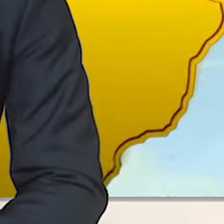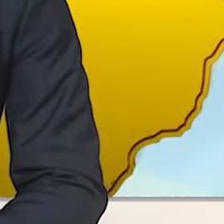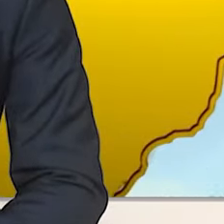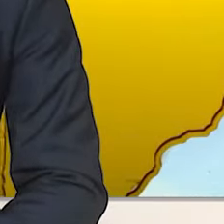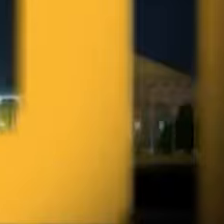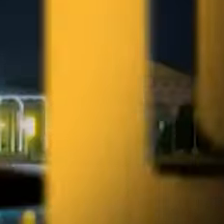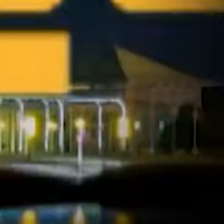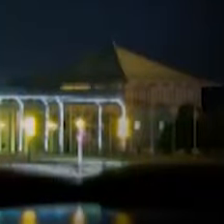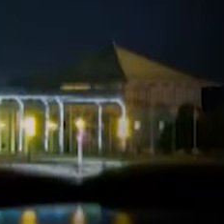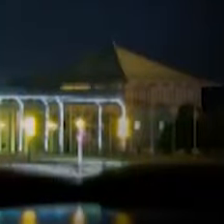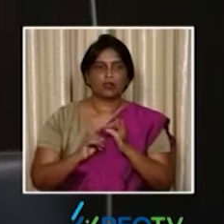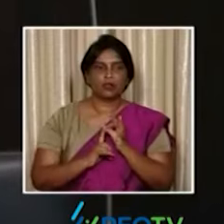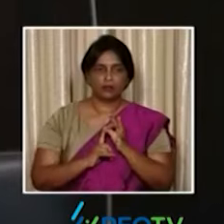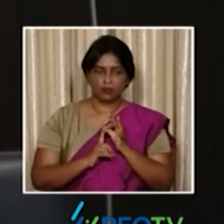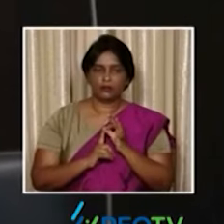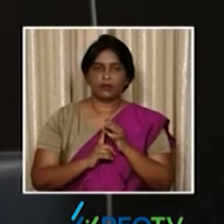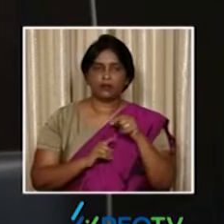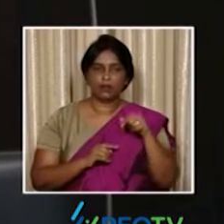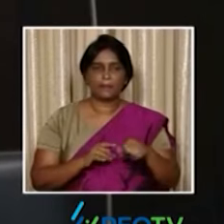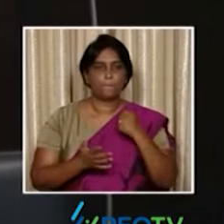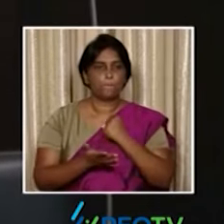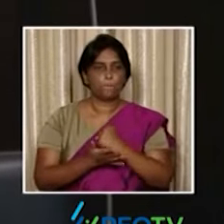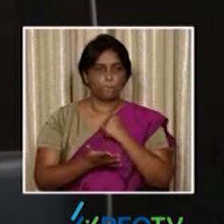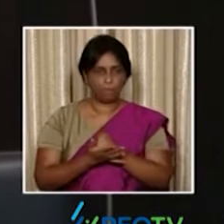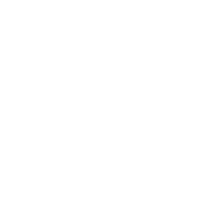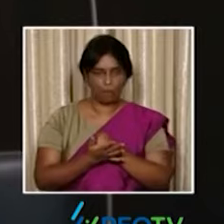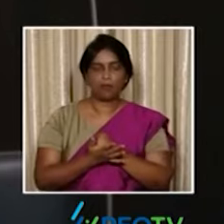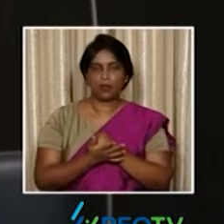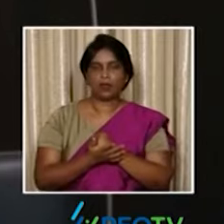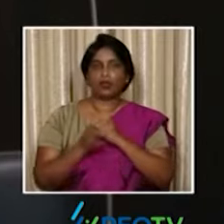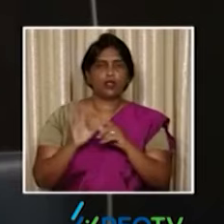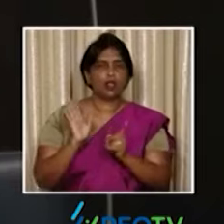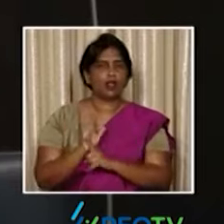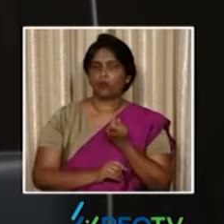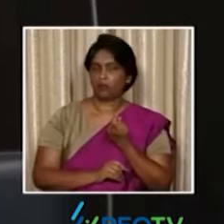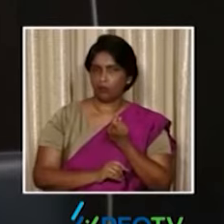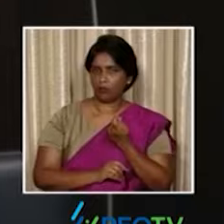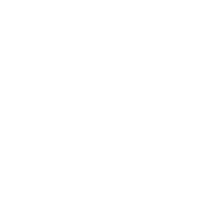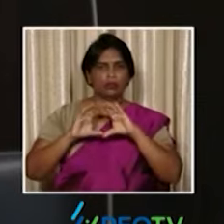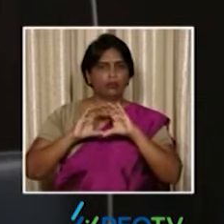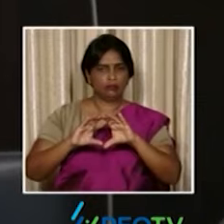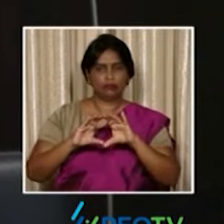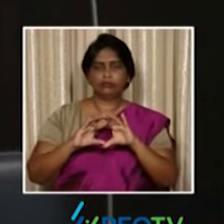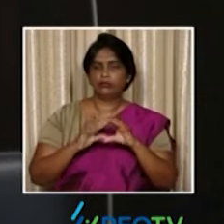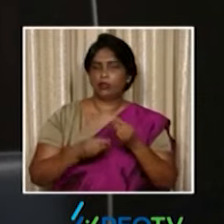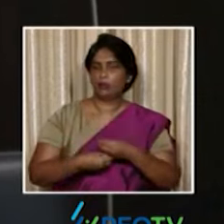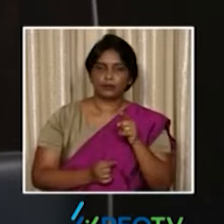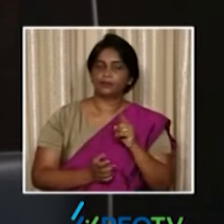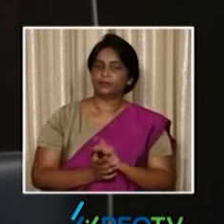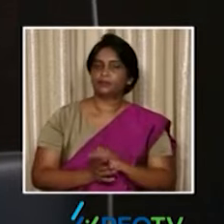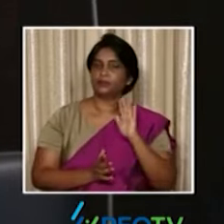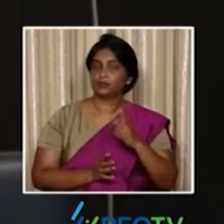දැන් අවධානය. දැන් මේ මහ බැංකුව ඇතුලේ තිබුණු ලක්ෂ 50ක මුදල් බණ්ඩලයක් නැතිවීම